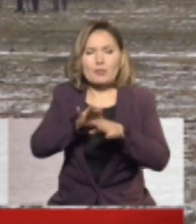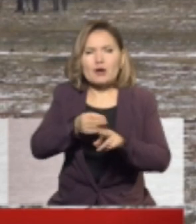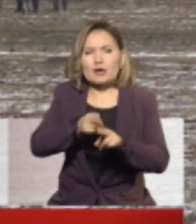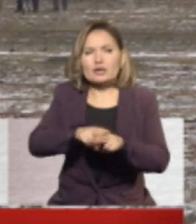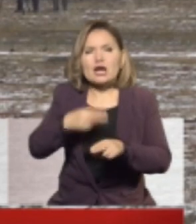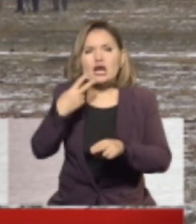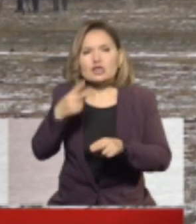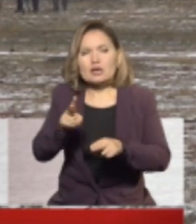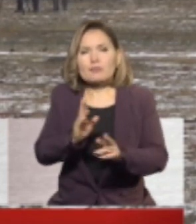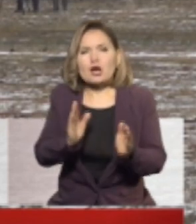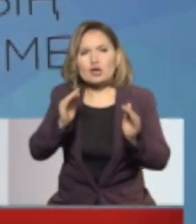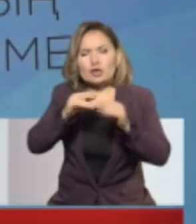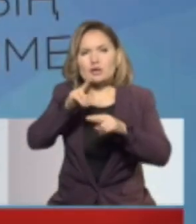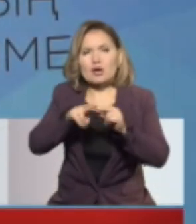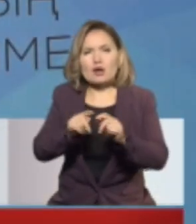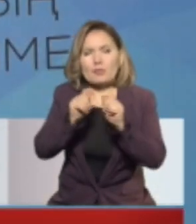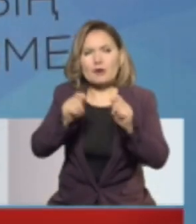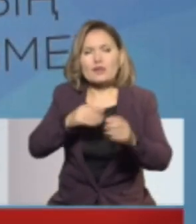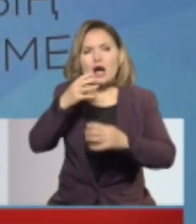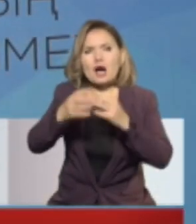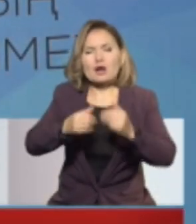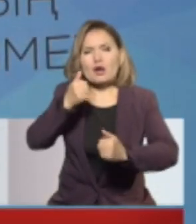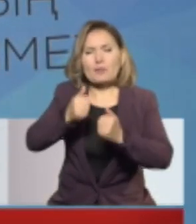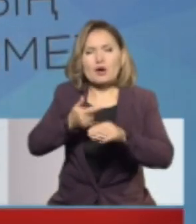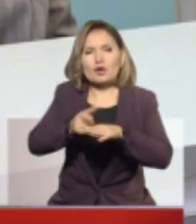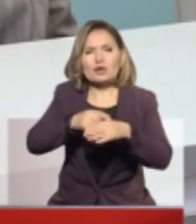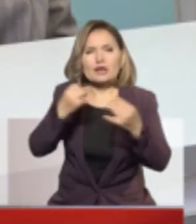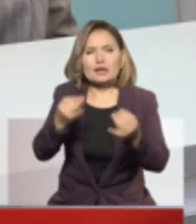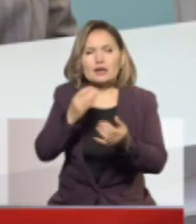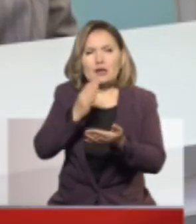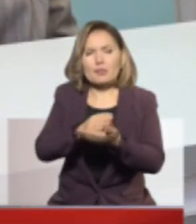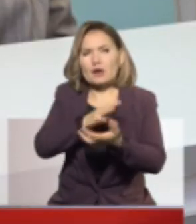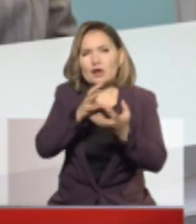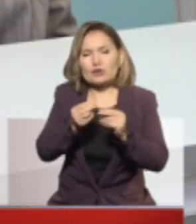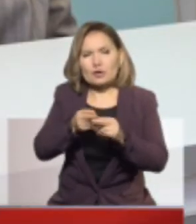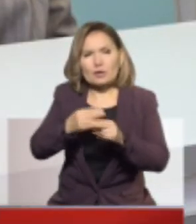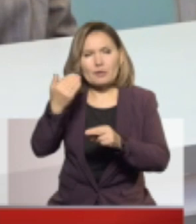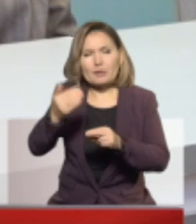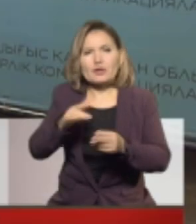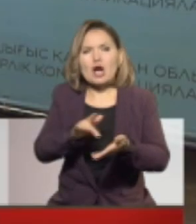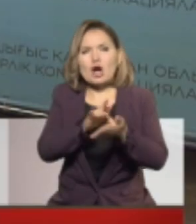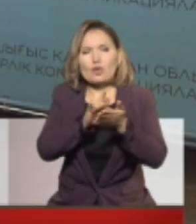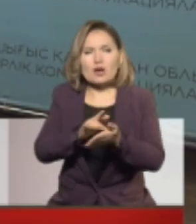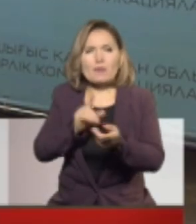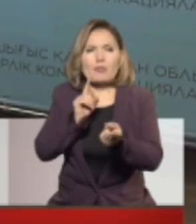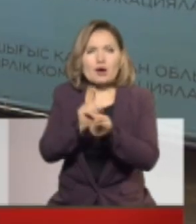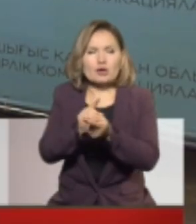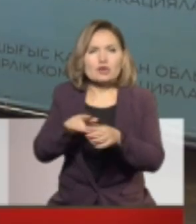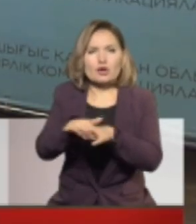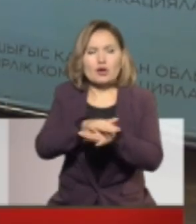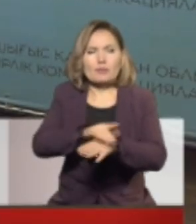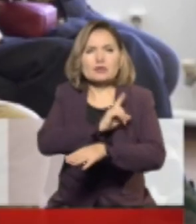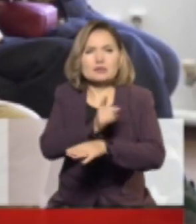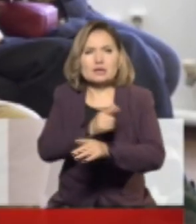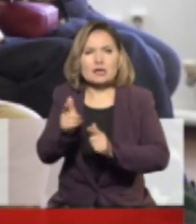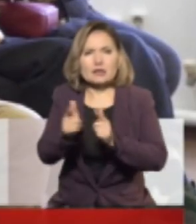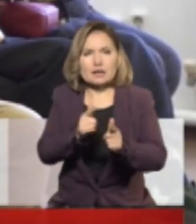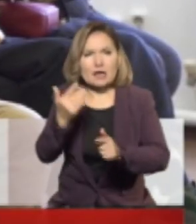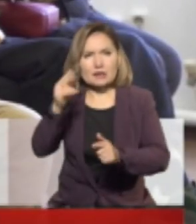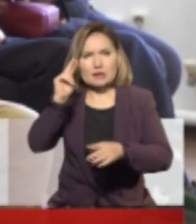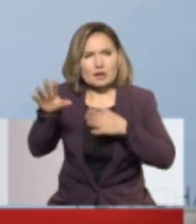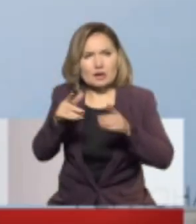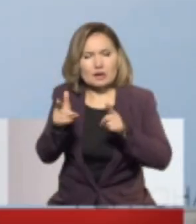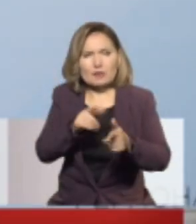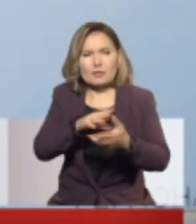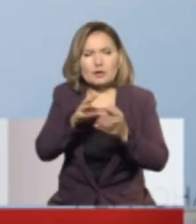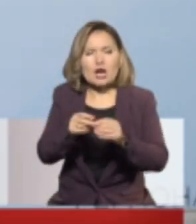20 киіз үй тігіледі. Осы жолы халықаралық додаға қызығушылық танытқандар көп. Сондықтан туристерді қарсы алуға дайындық күшті. 5000-ға